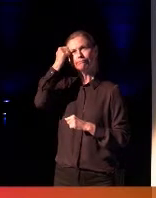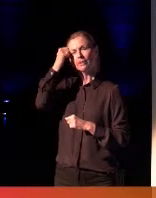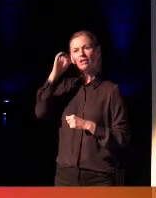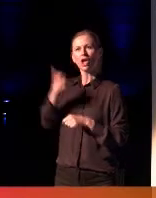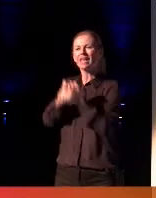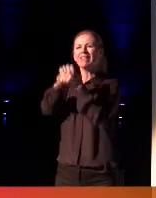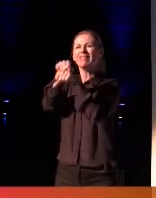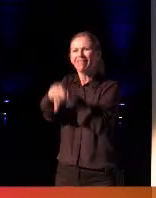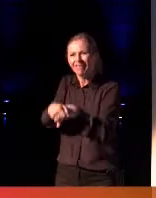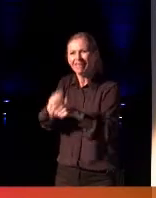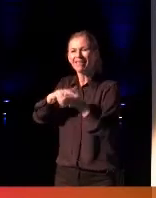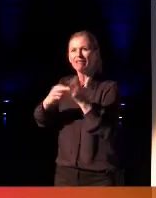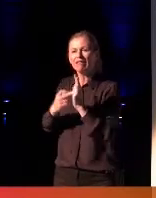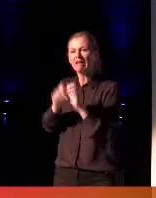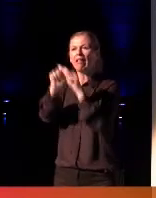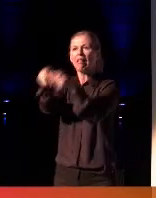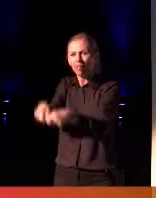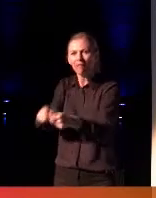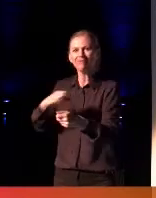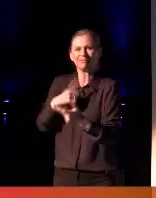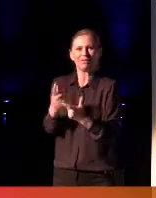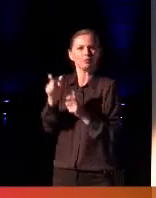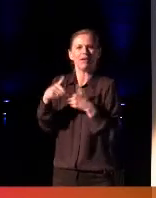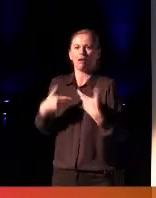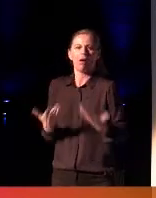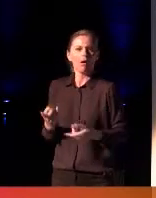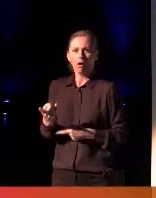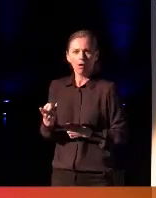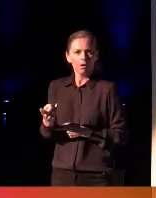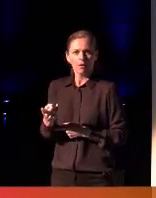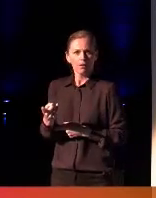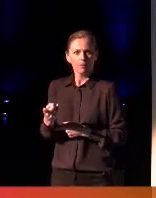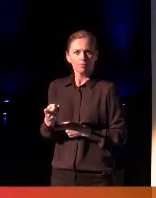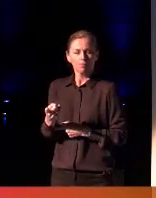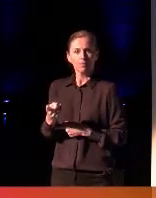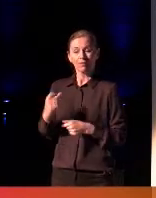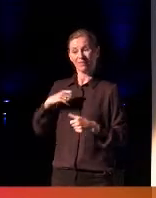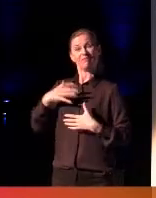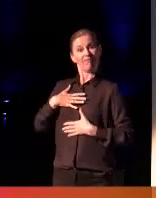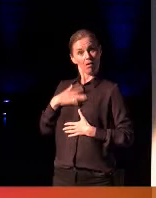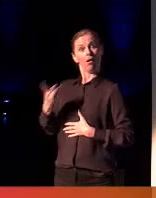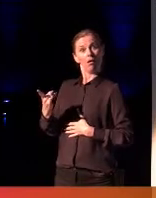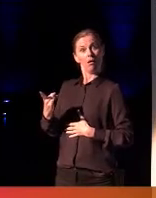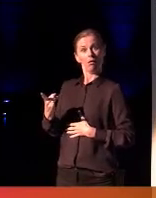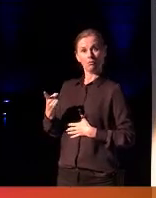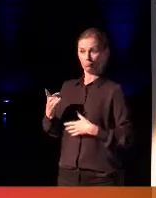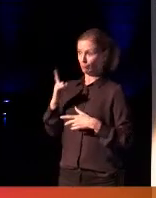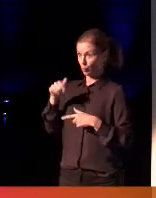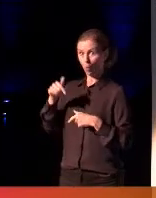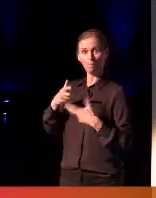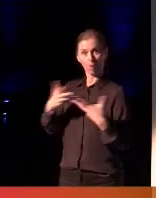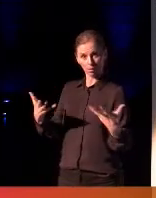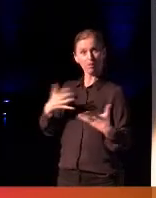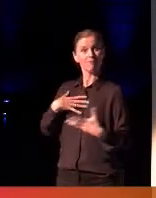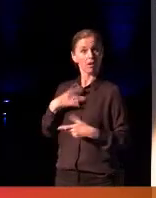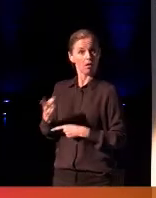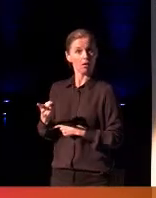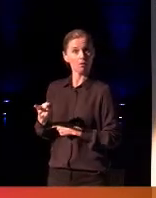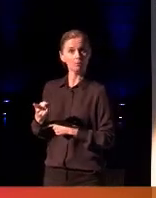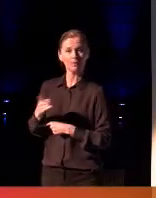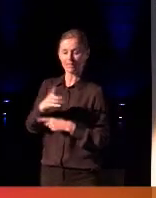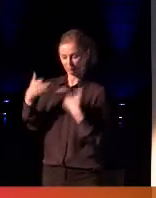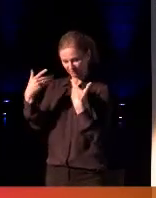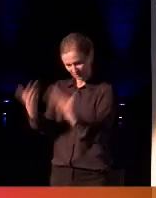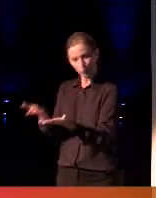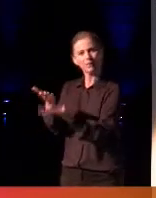skal tvinge teknologi på noen som ikke vil ha det, men de som vil ha det, og det det veldig mange som nå sier at de vil, de skal få